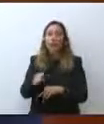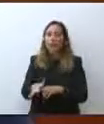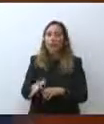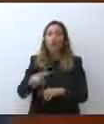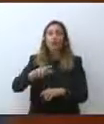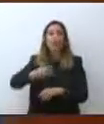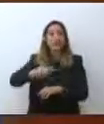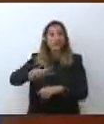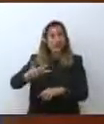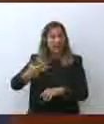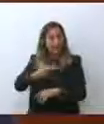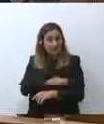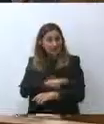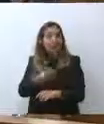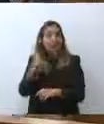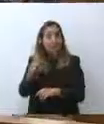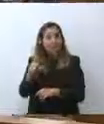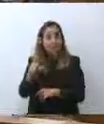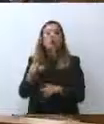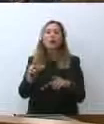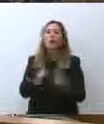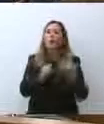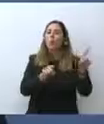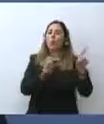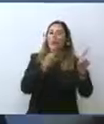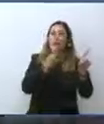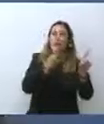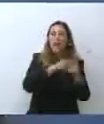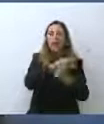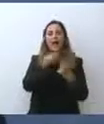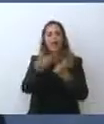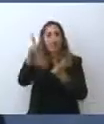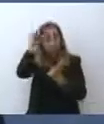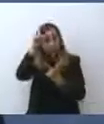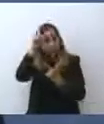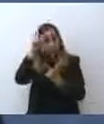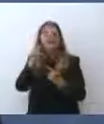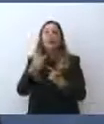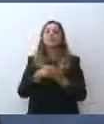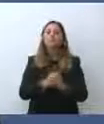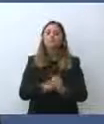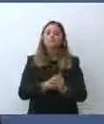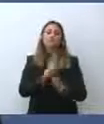Israele o la Germania? Grazie. Sì a entrambe le domande.